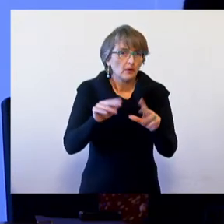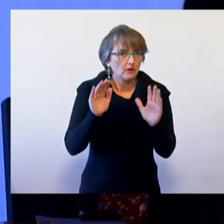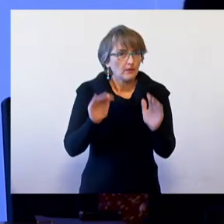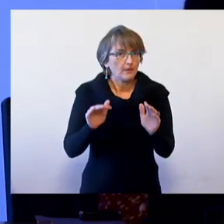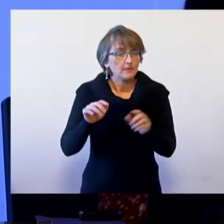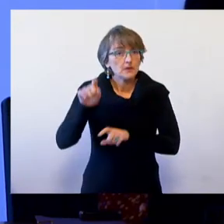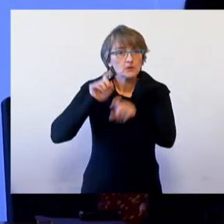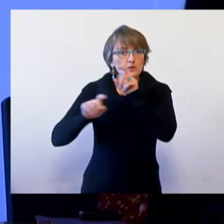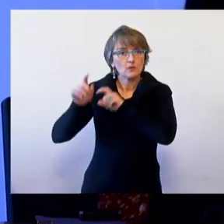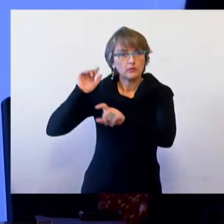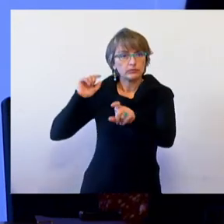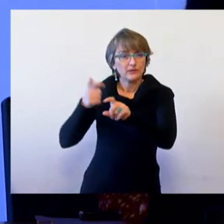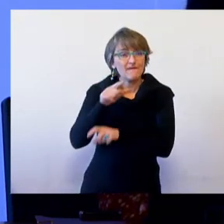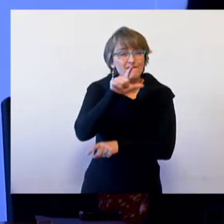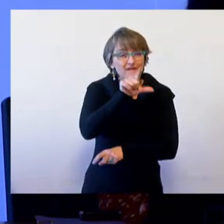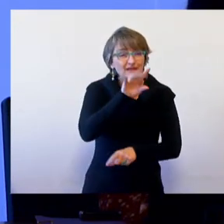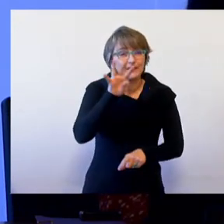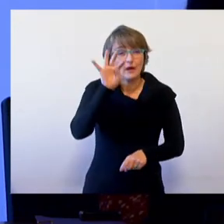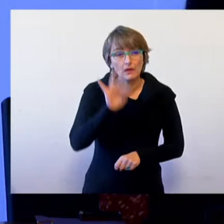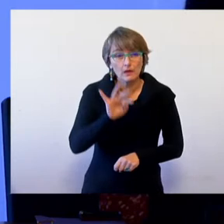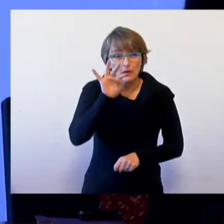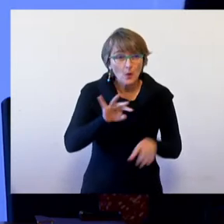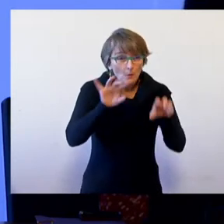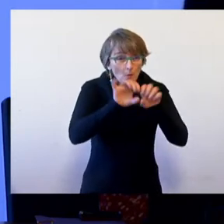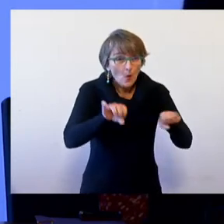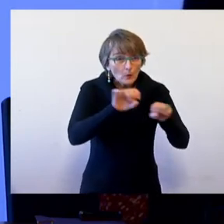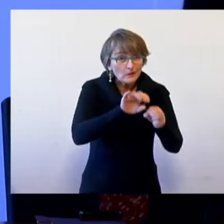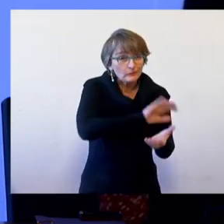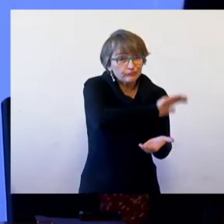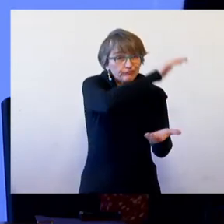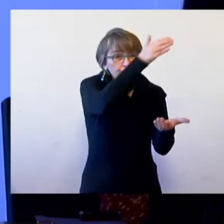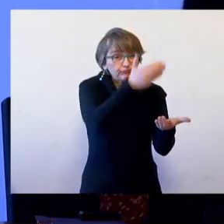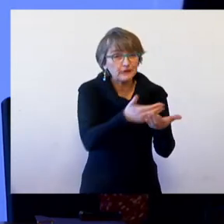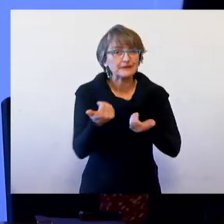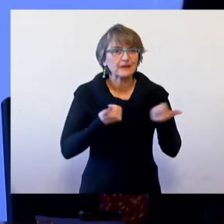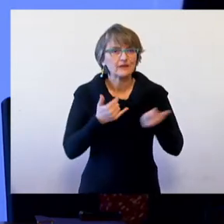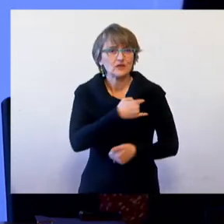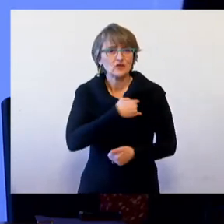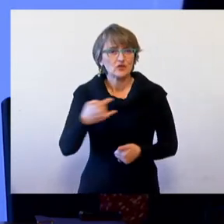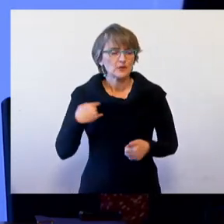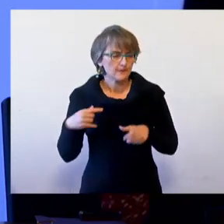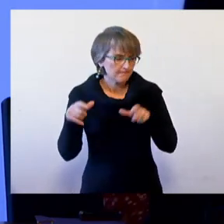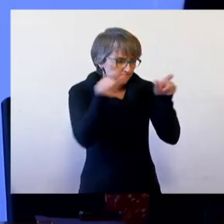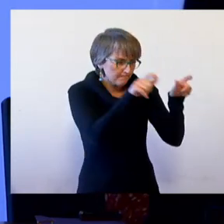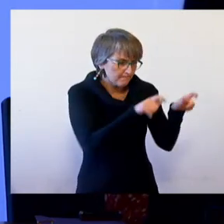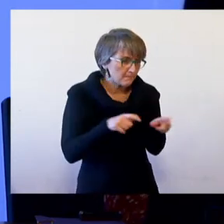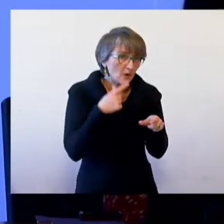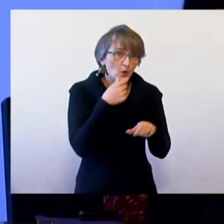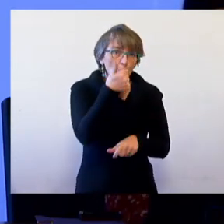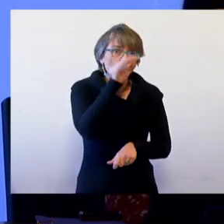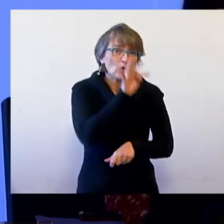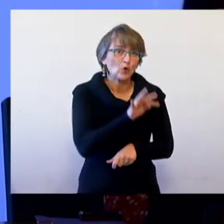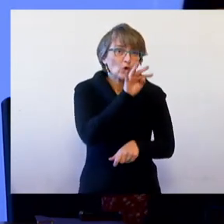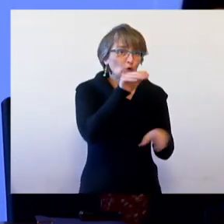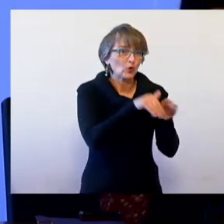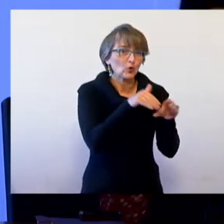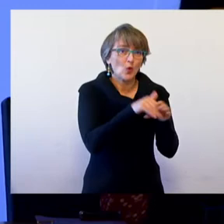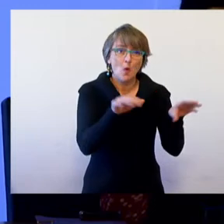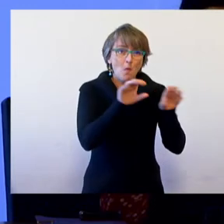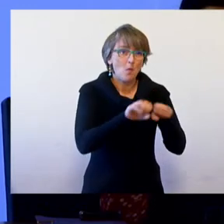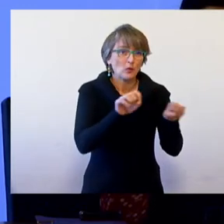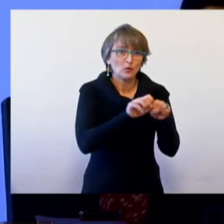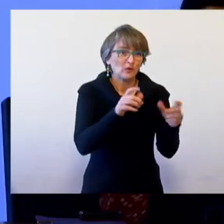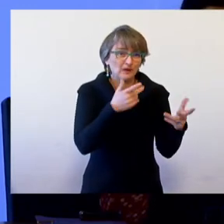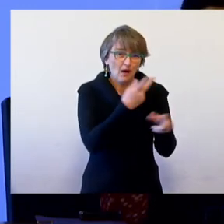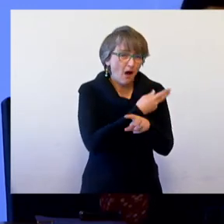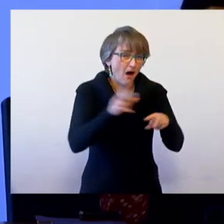produits, dont certains, quand nos services d'hygiène sont arrivés, une tonne avait été identifiée de produits avariés,